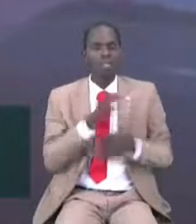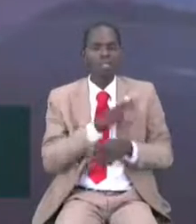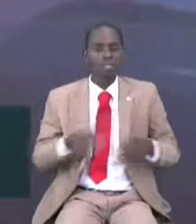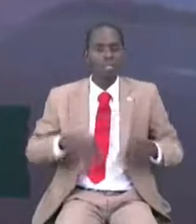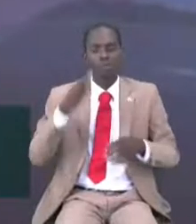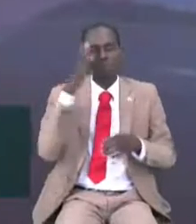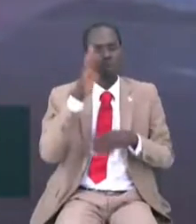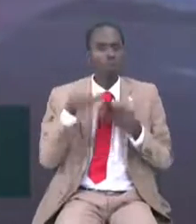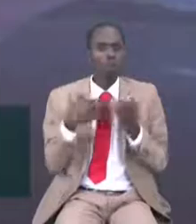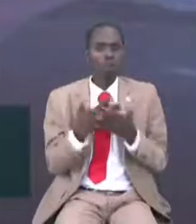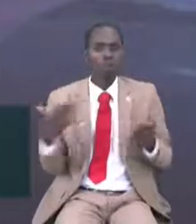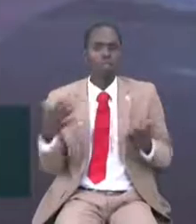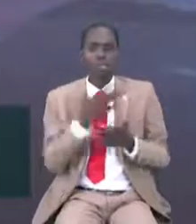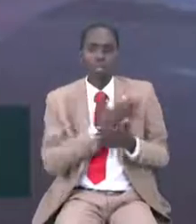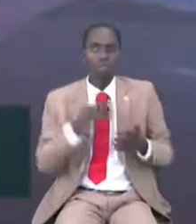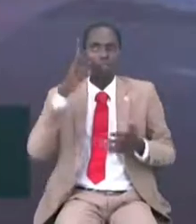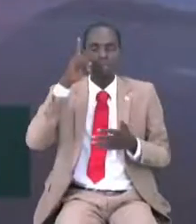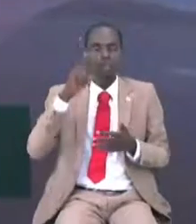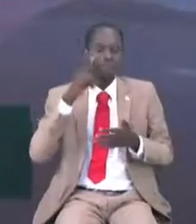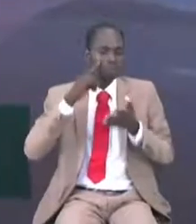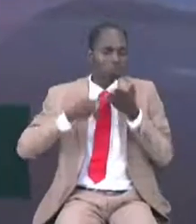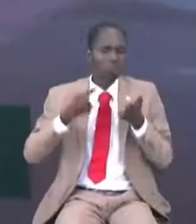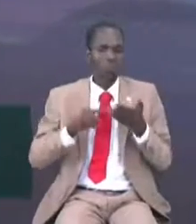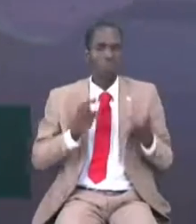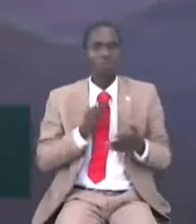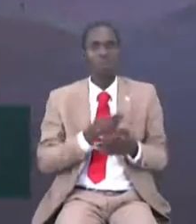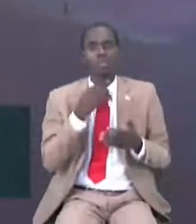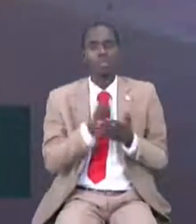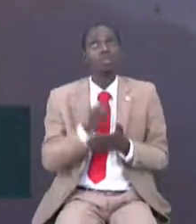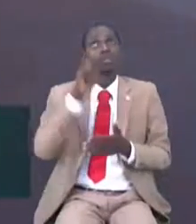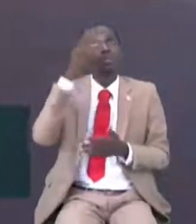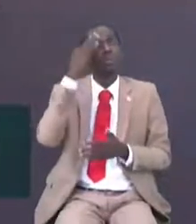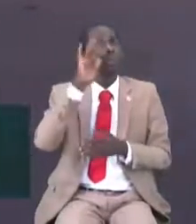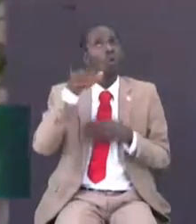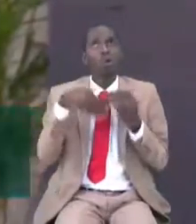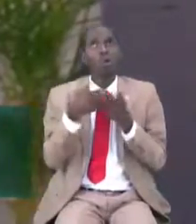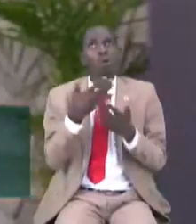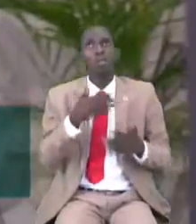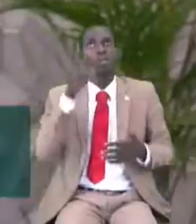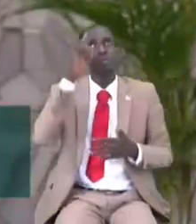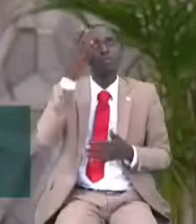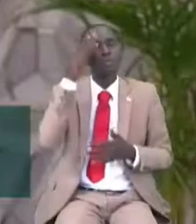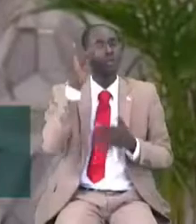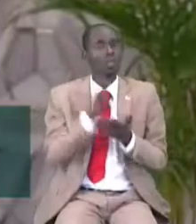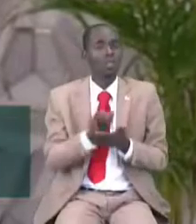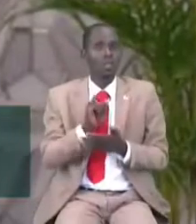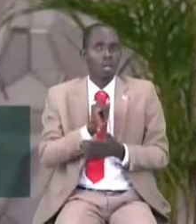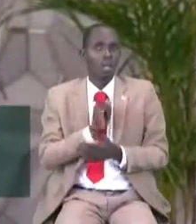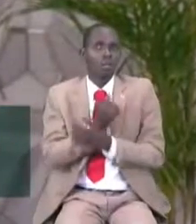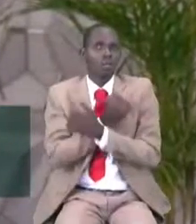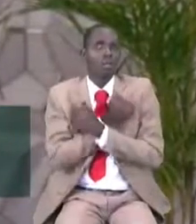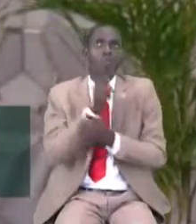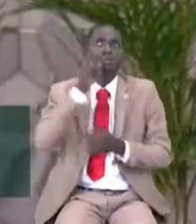que et il lui répondit, Seigneur, tu sais toutes choses, tu sais que je t'aime. Jésus lui dit, paix mes